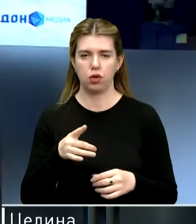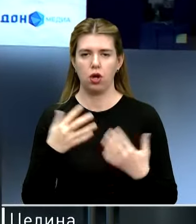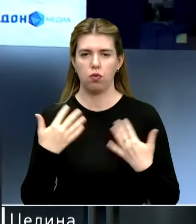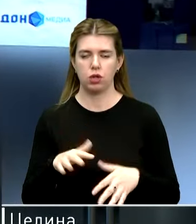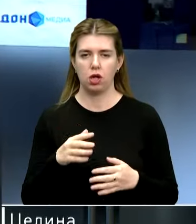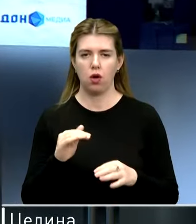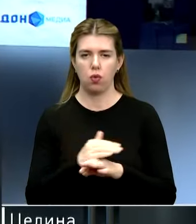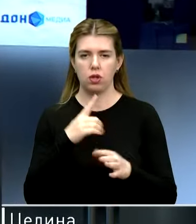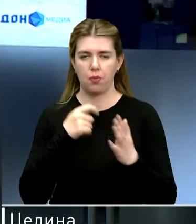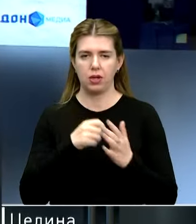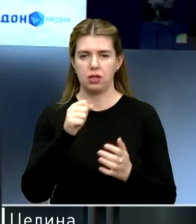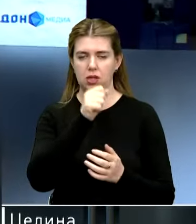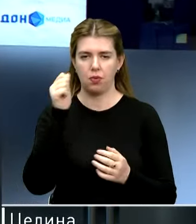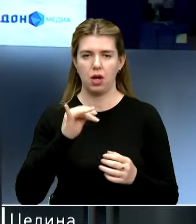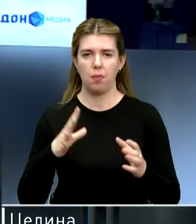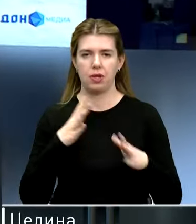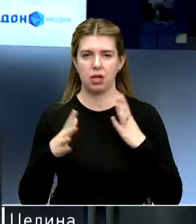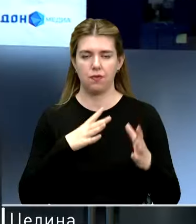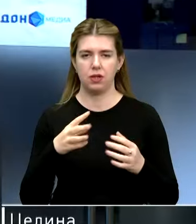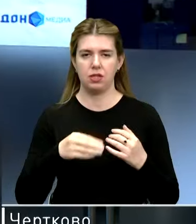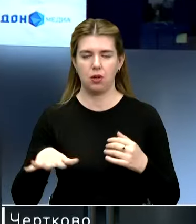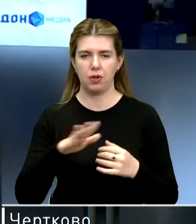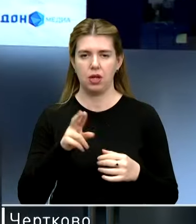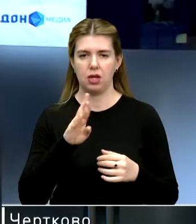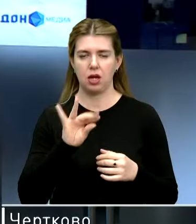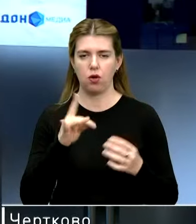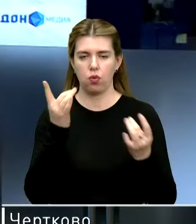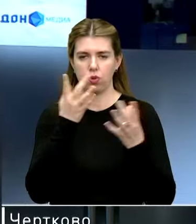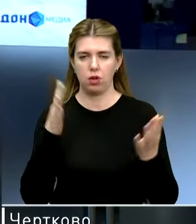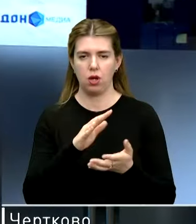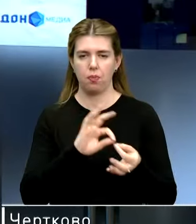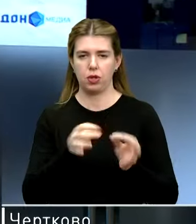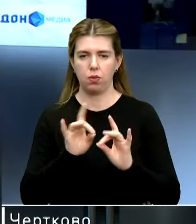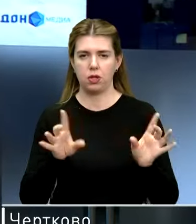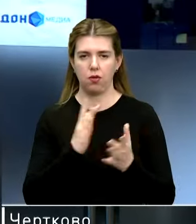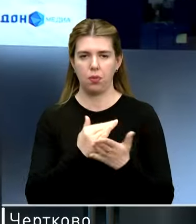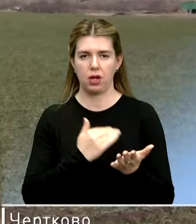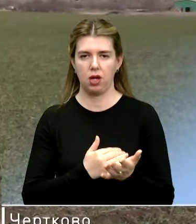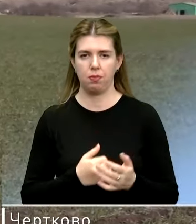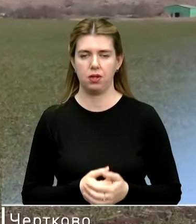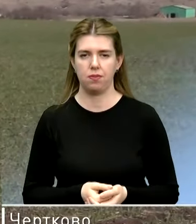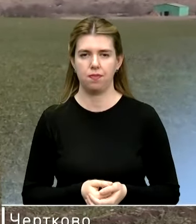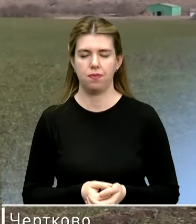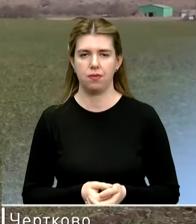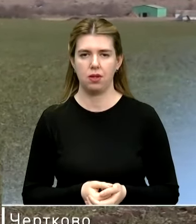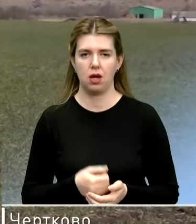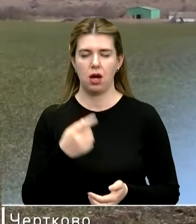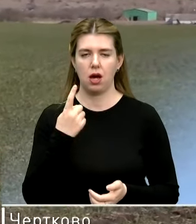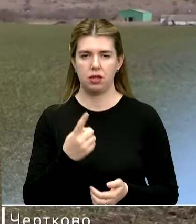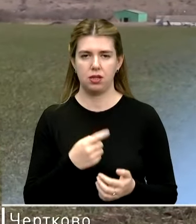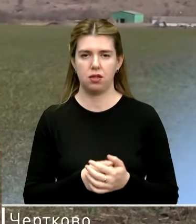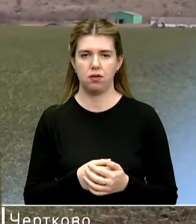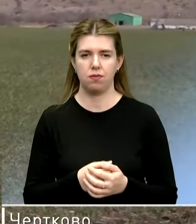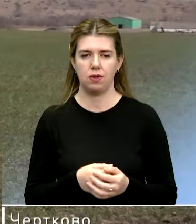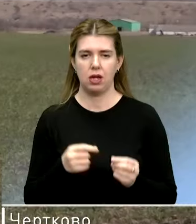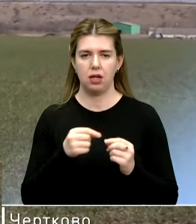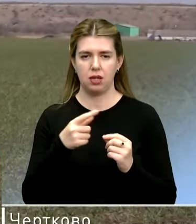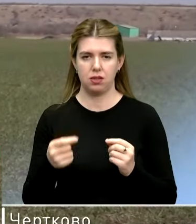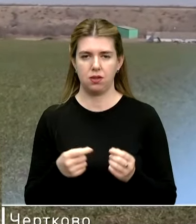уже удобряют озимые и подготавливают земли для яровых. Подробнее расскажем в сюжете. Один к двум. То